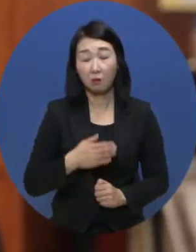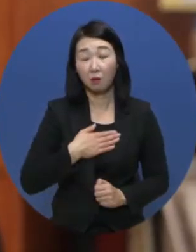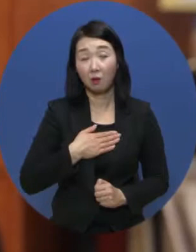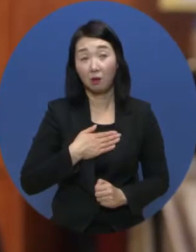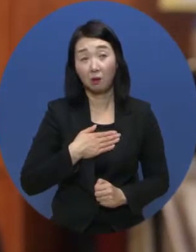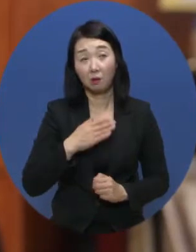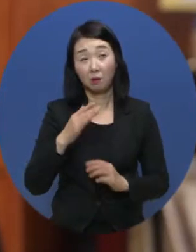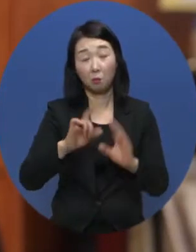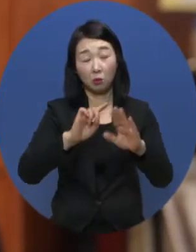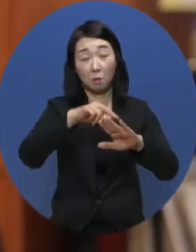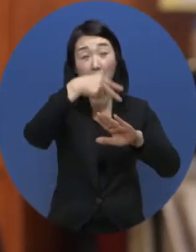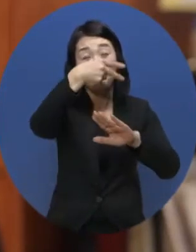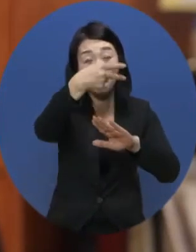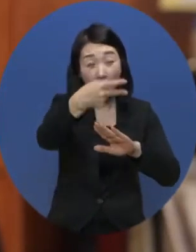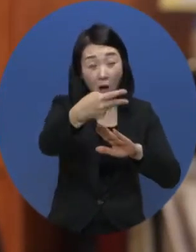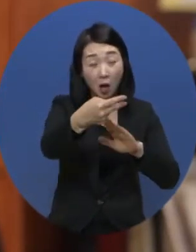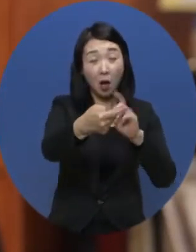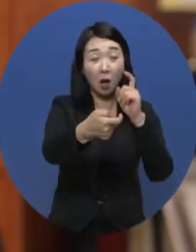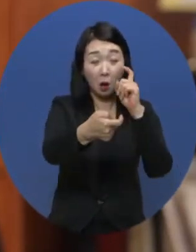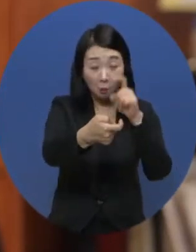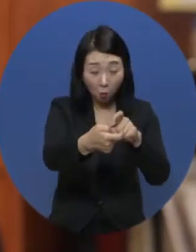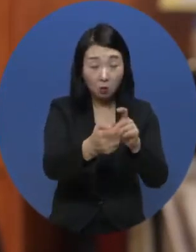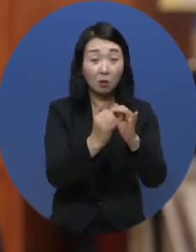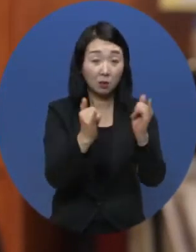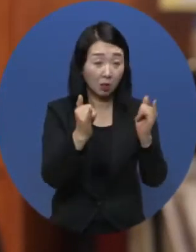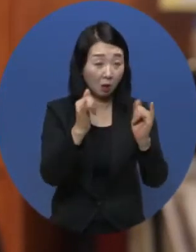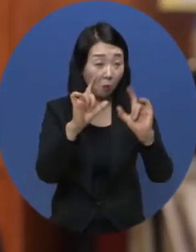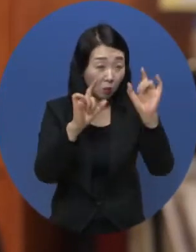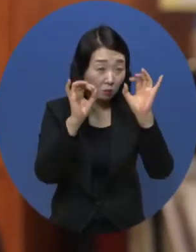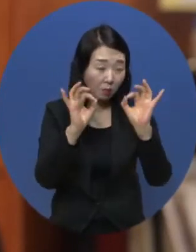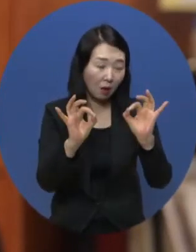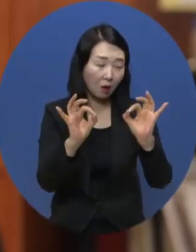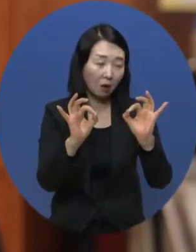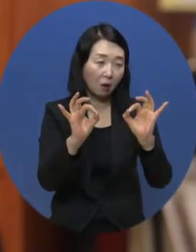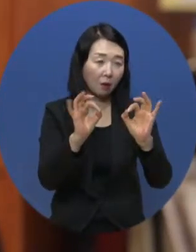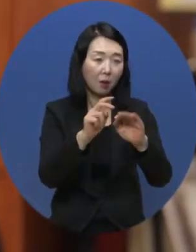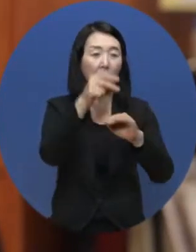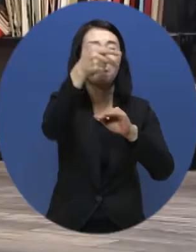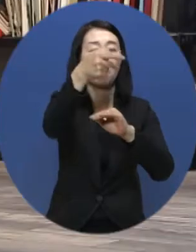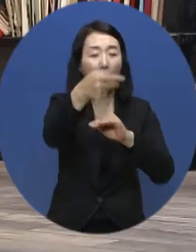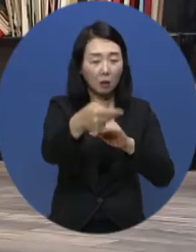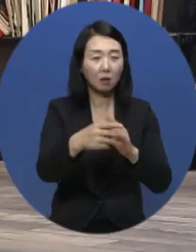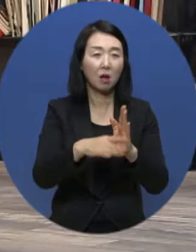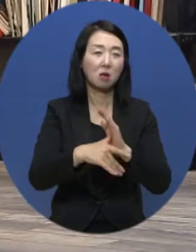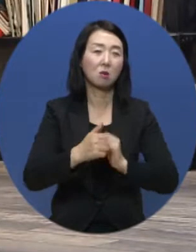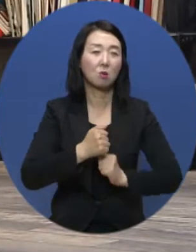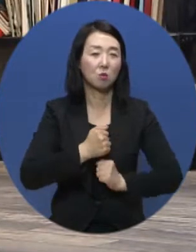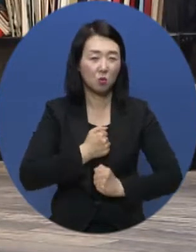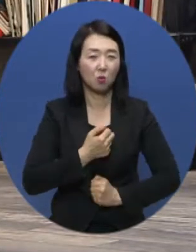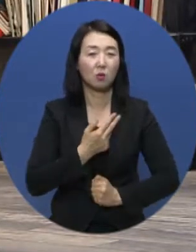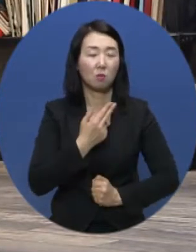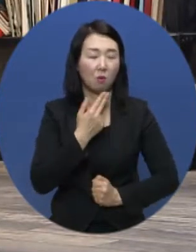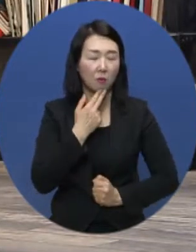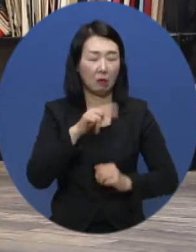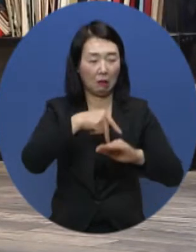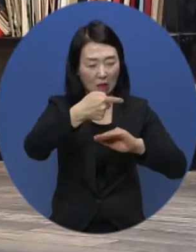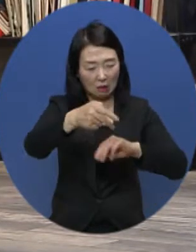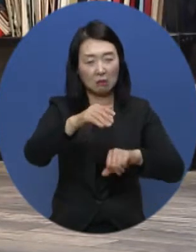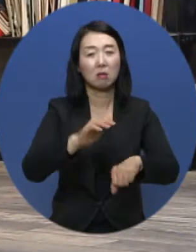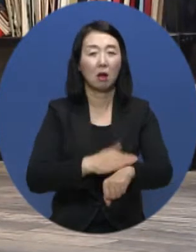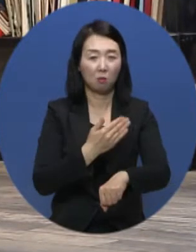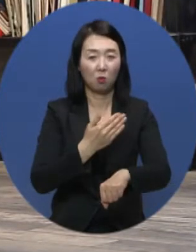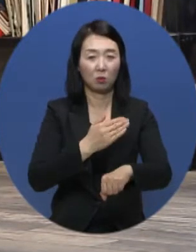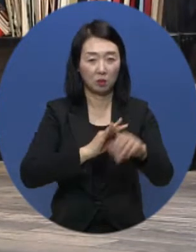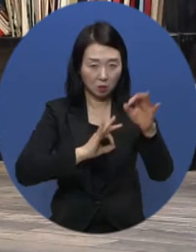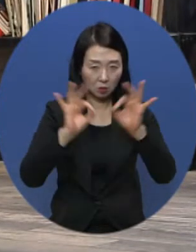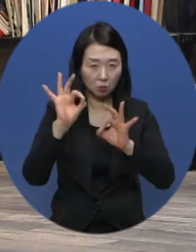목격자분들의 진술을 좀 종합해 보면 키커에서 좀 부주의하게 점프한 게 착지를 잘못했고요. 보통